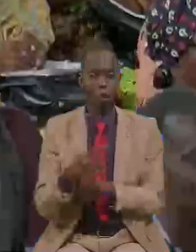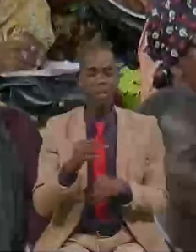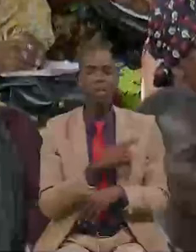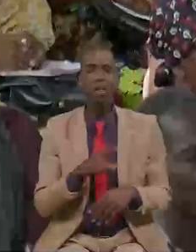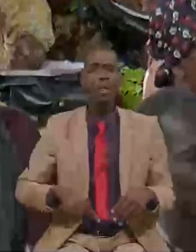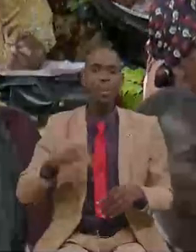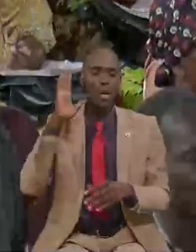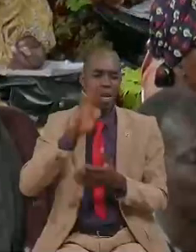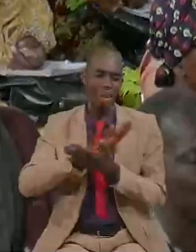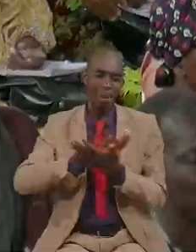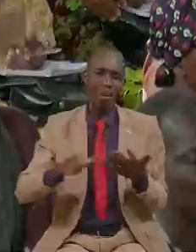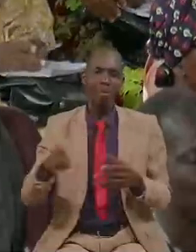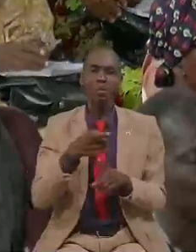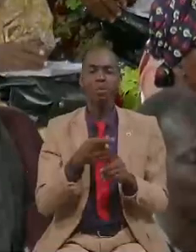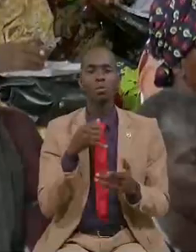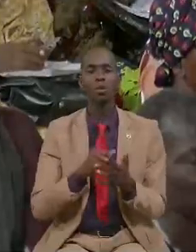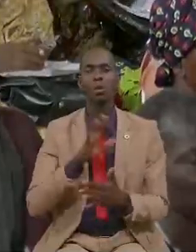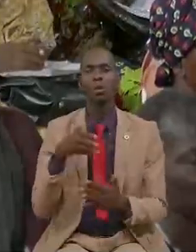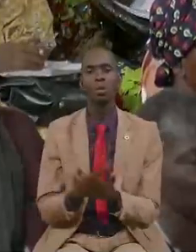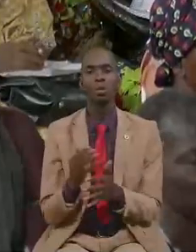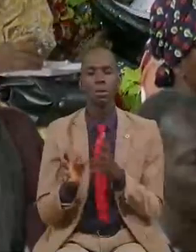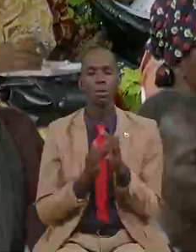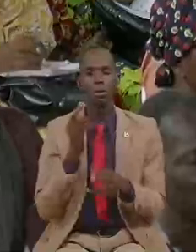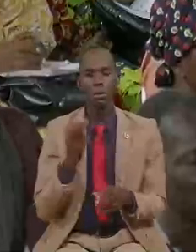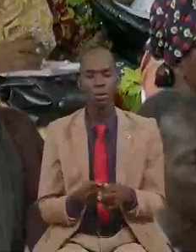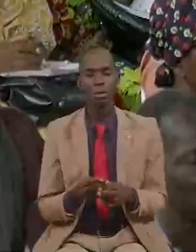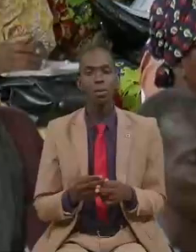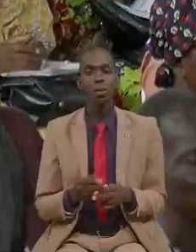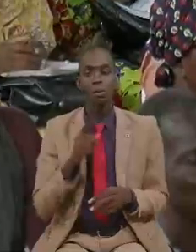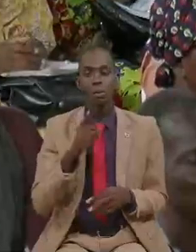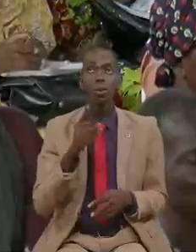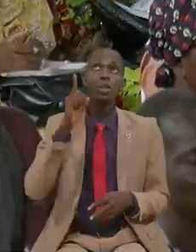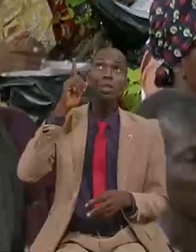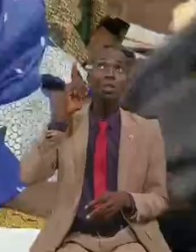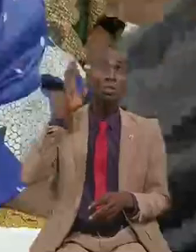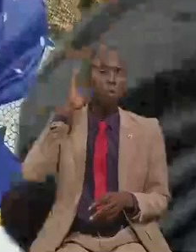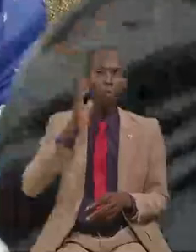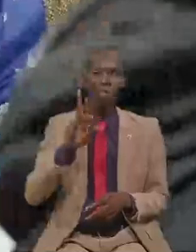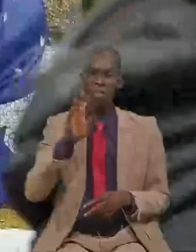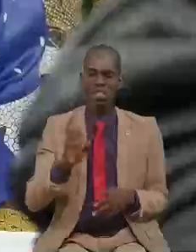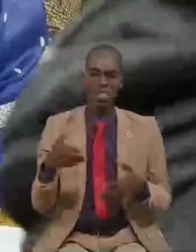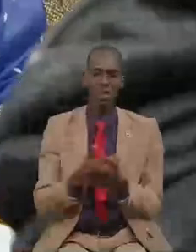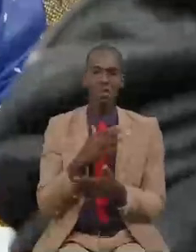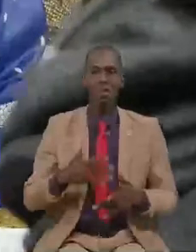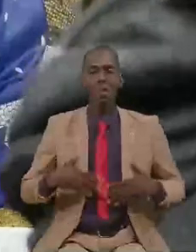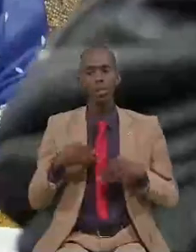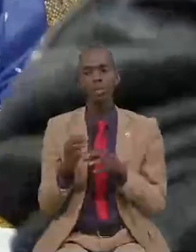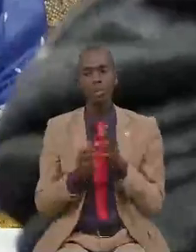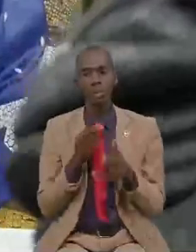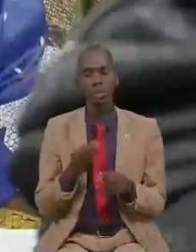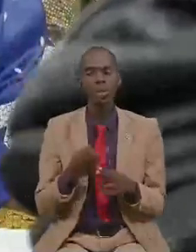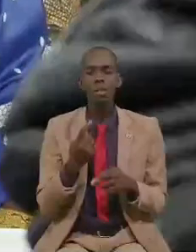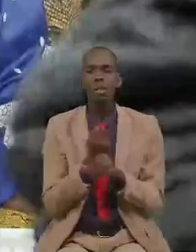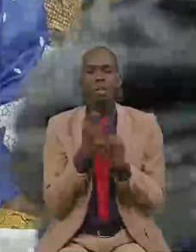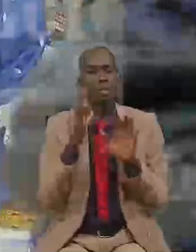ça. La régénération. Il va renouveler ta vie. Le Sauveur t'aime. Et